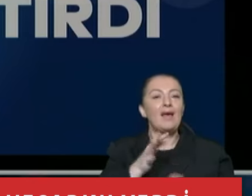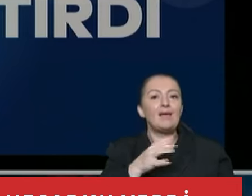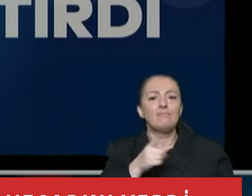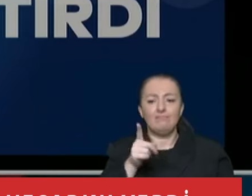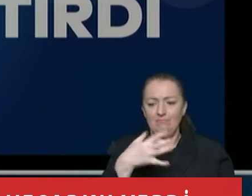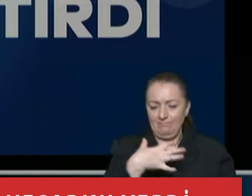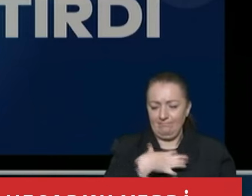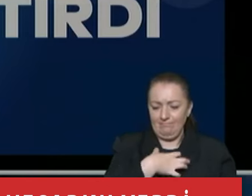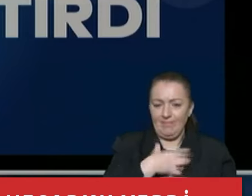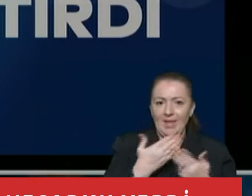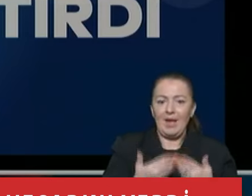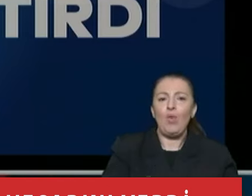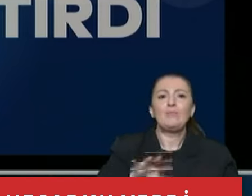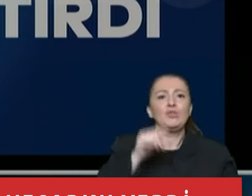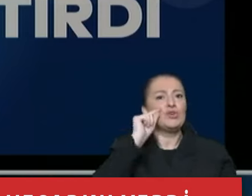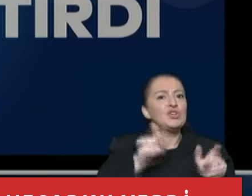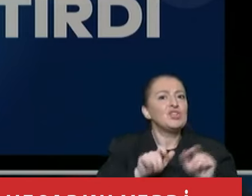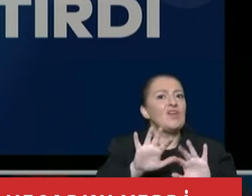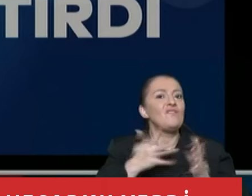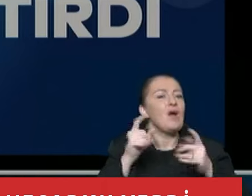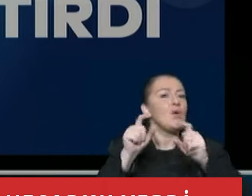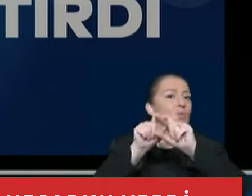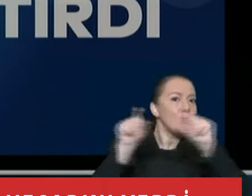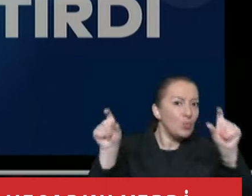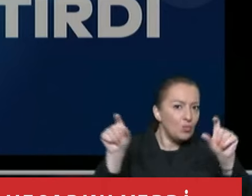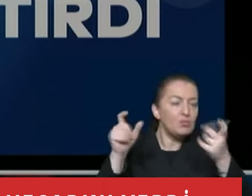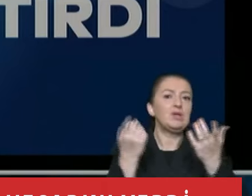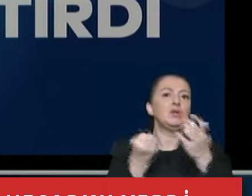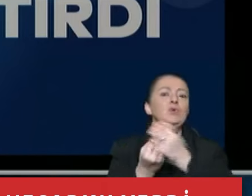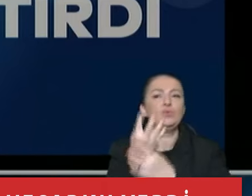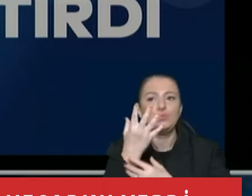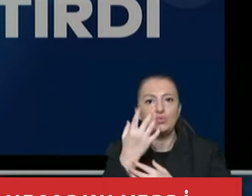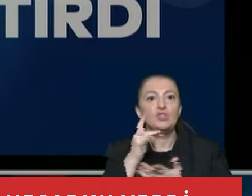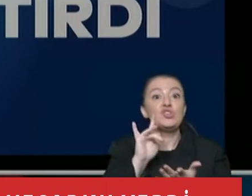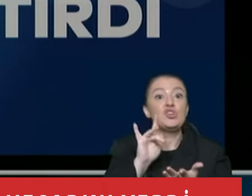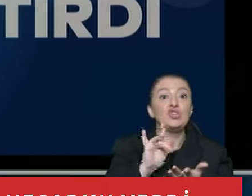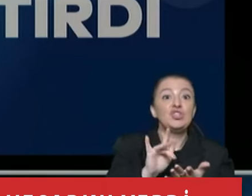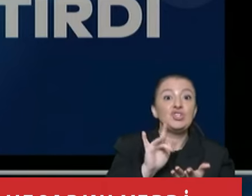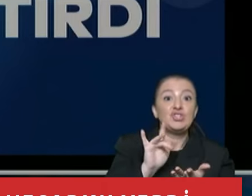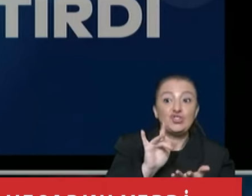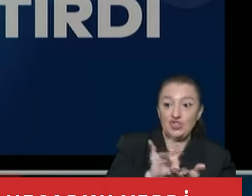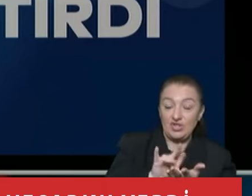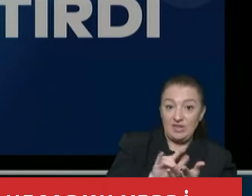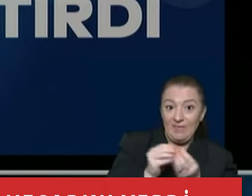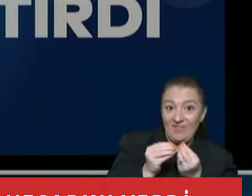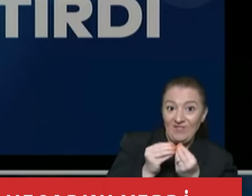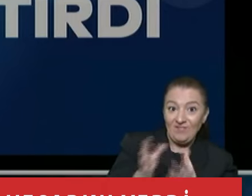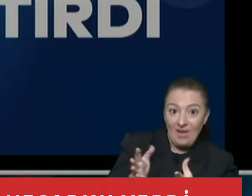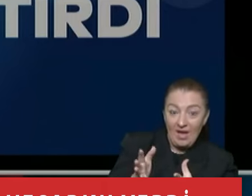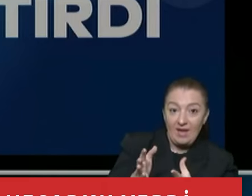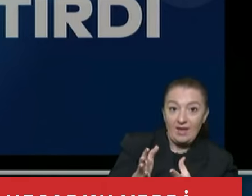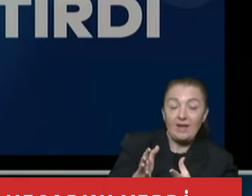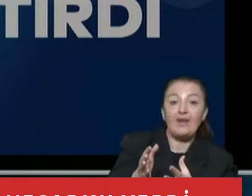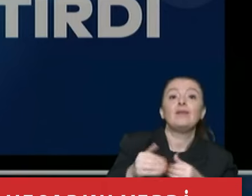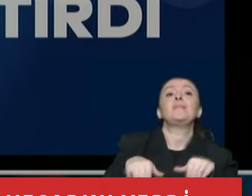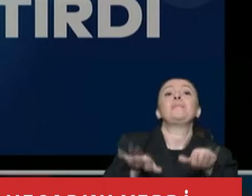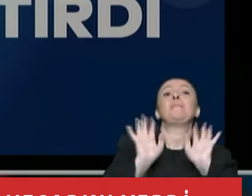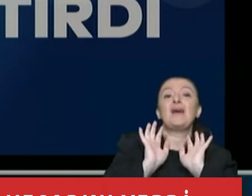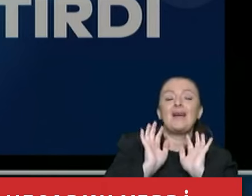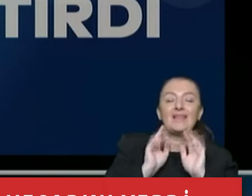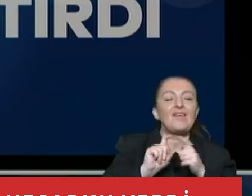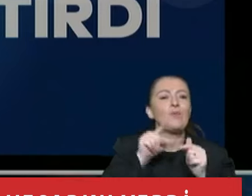etmediği kişileri ya da kurumları kuruluşları cezalandırma anlayışıyla hareket etmeyenlerin ve buna